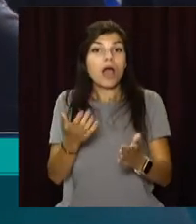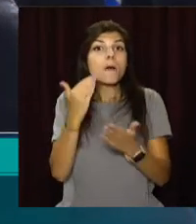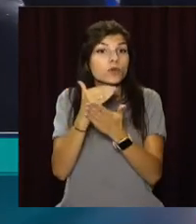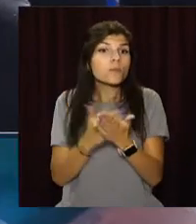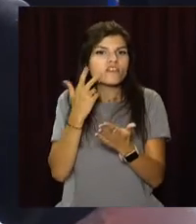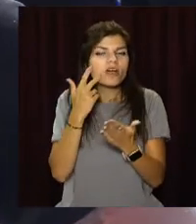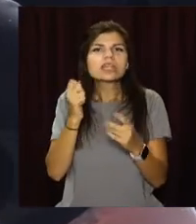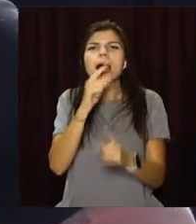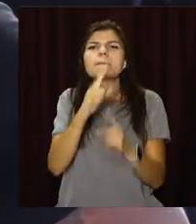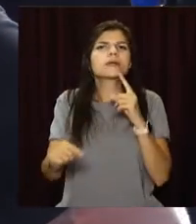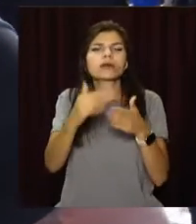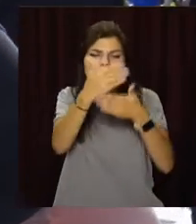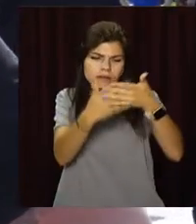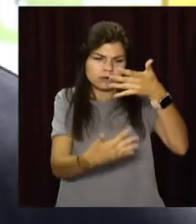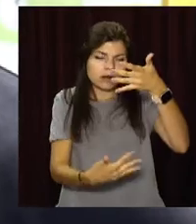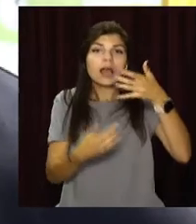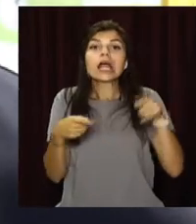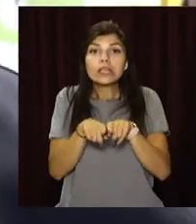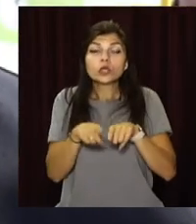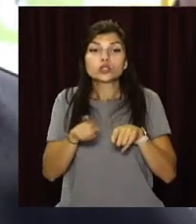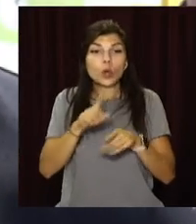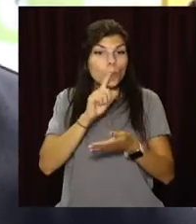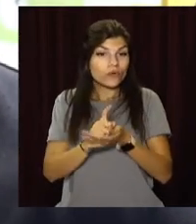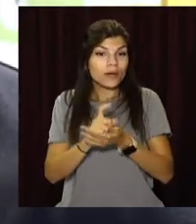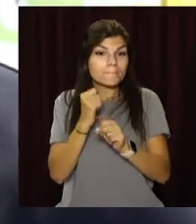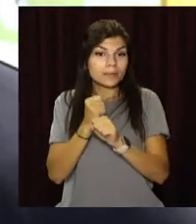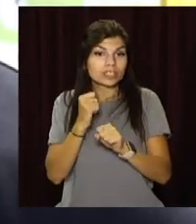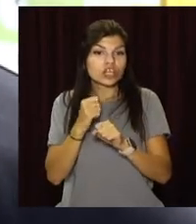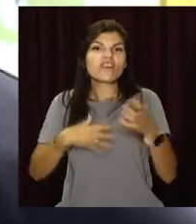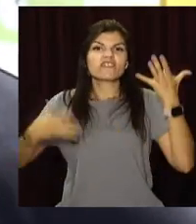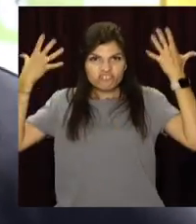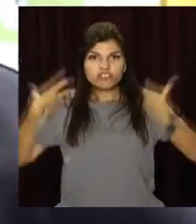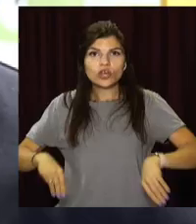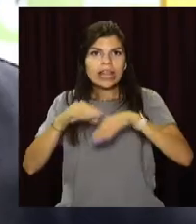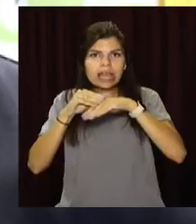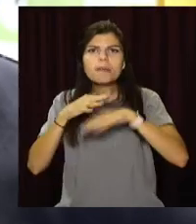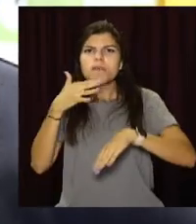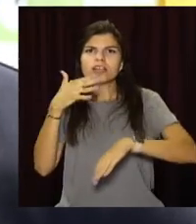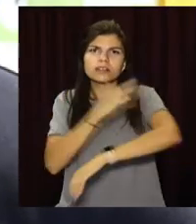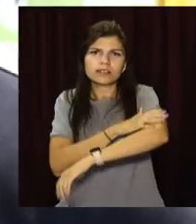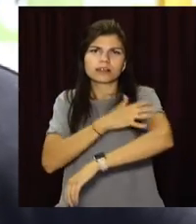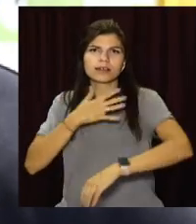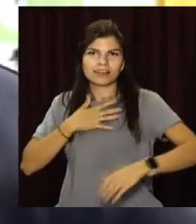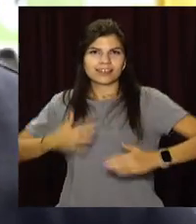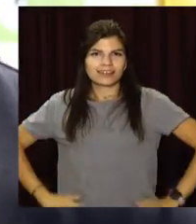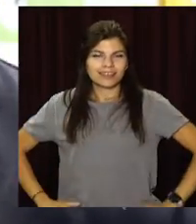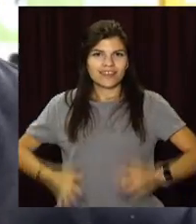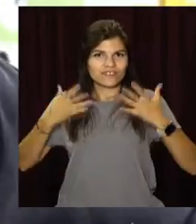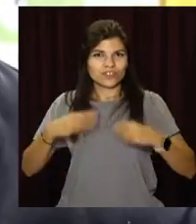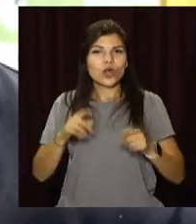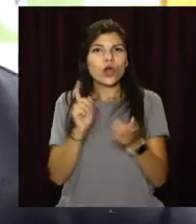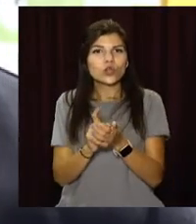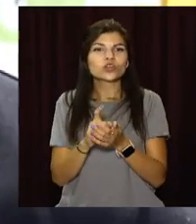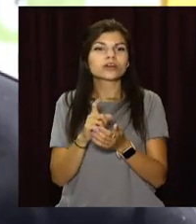тому зробили таку корекцію. Програма завжди складається за принципом таким, що